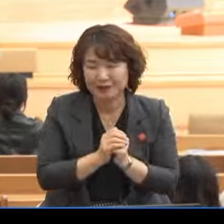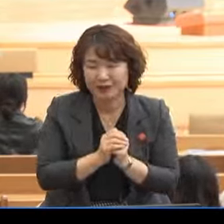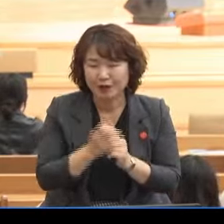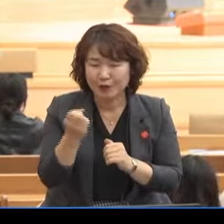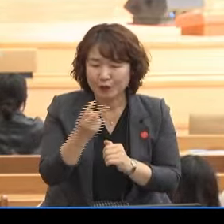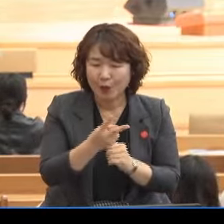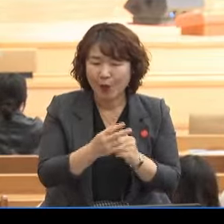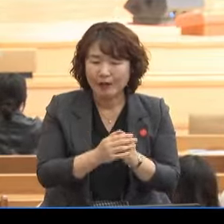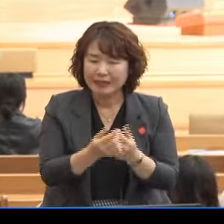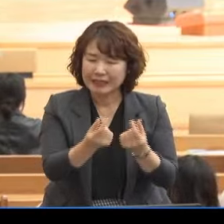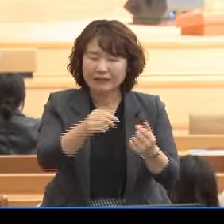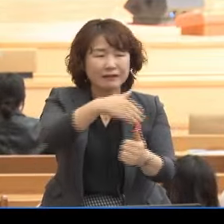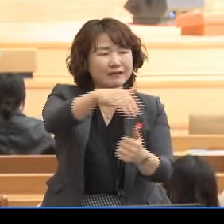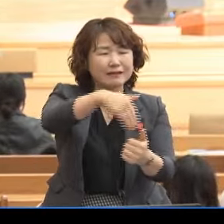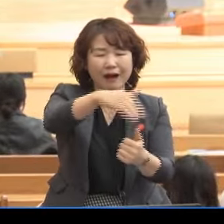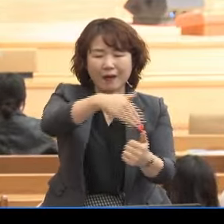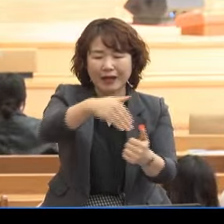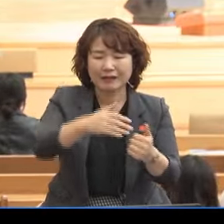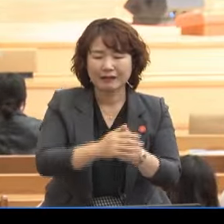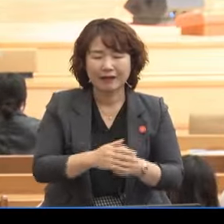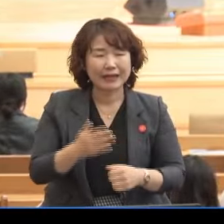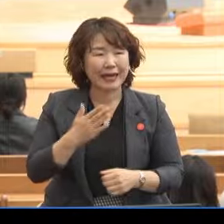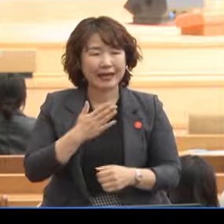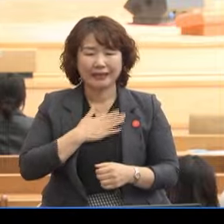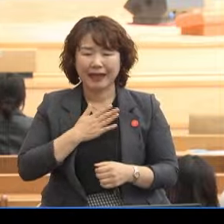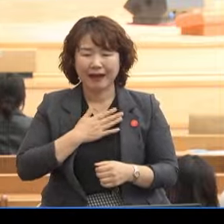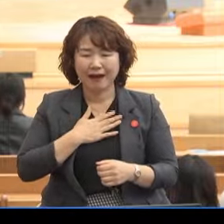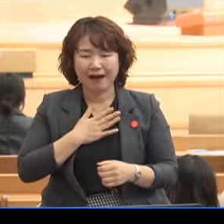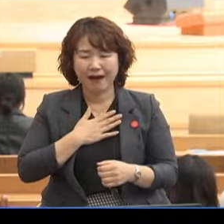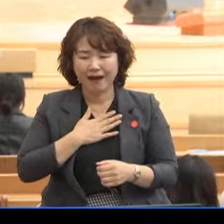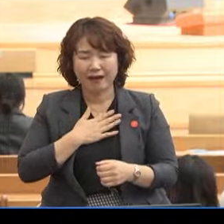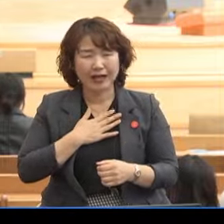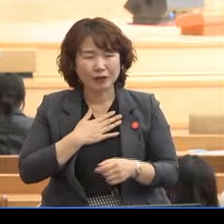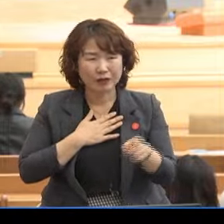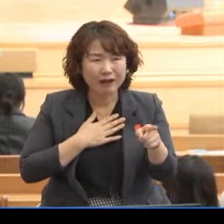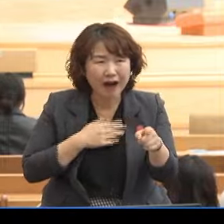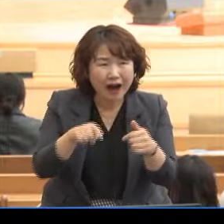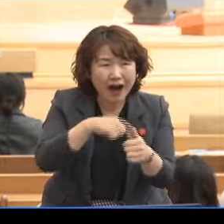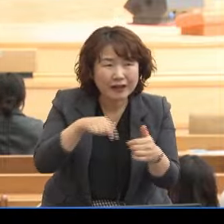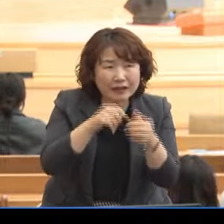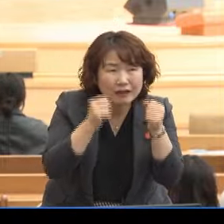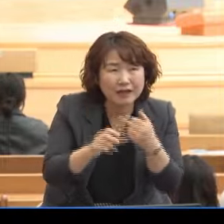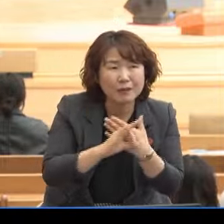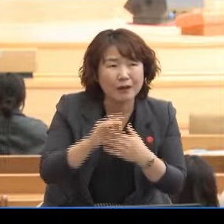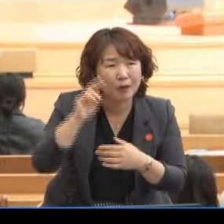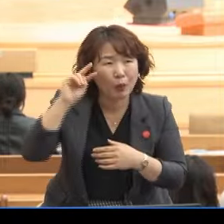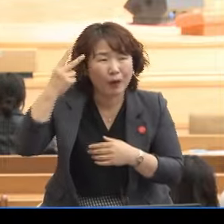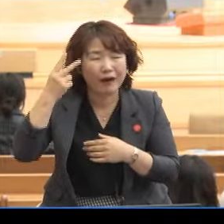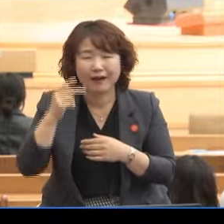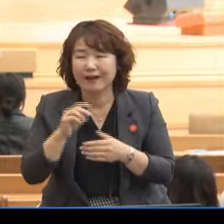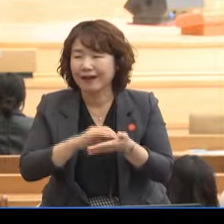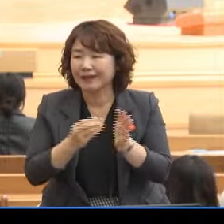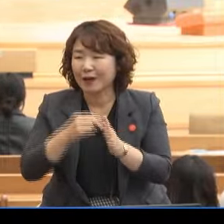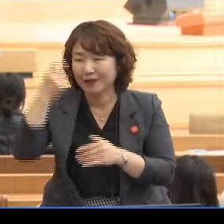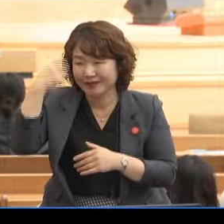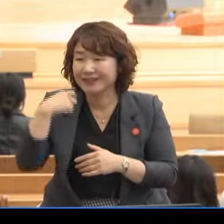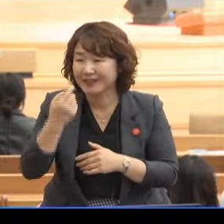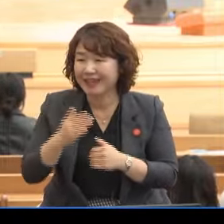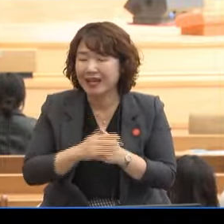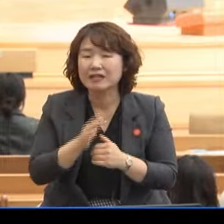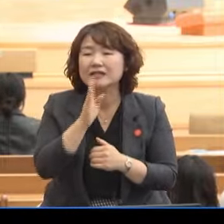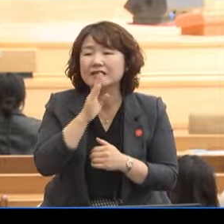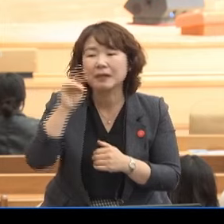야, 저런 상황 속엔 나 같은 사람도 야, 사람이 돌아버리겠다, 미쳐버리겠다 그런 생각이 드는데 실제로 그런 사람이